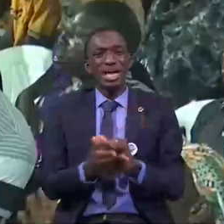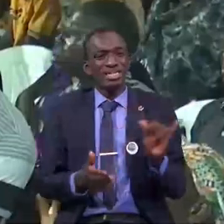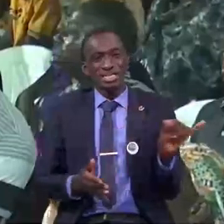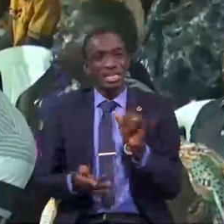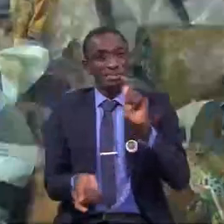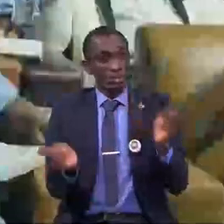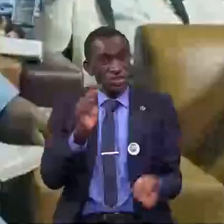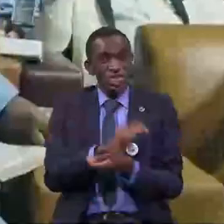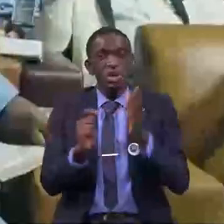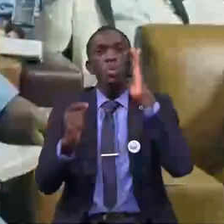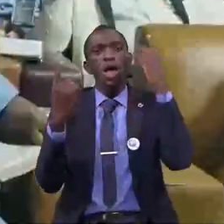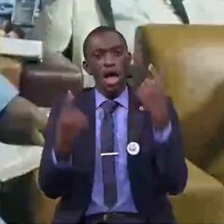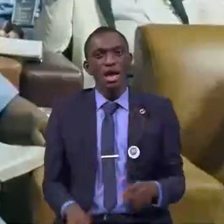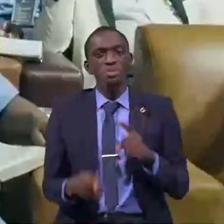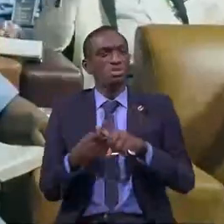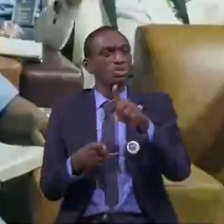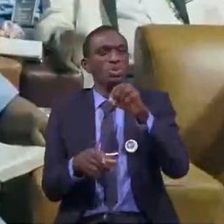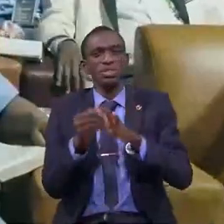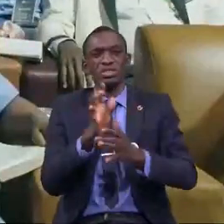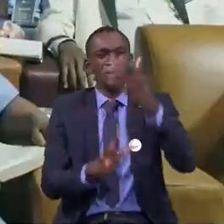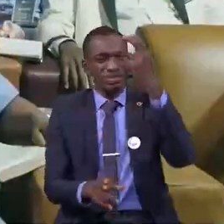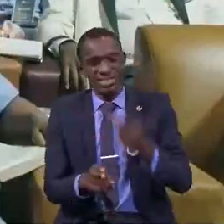J'ai dit, ce changement viendra dans ta vie.